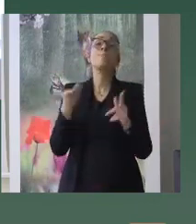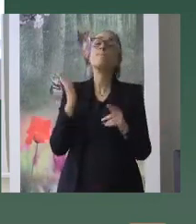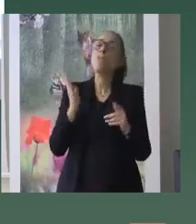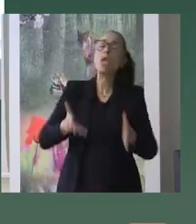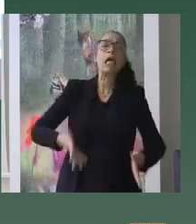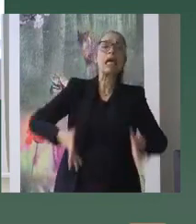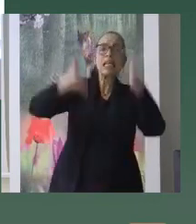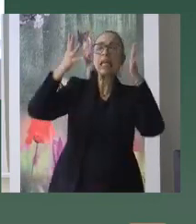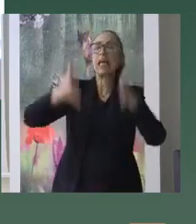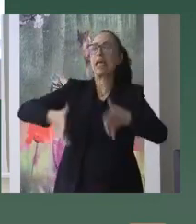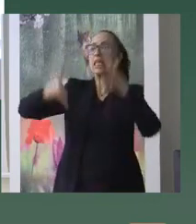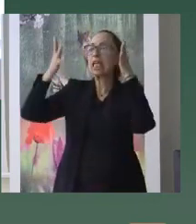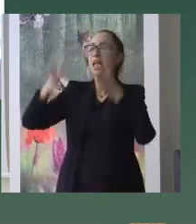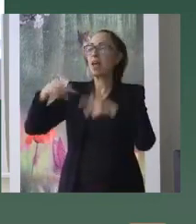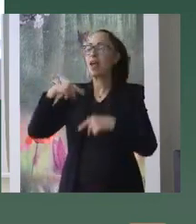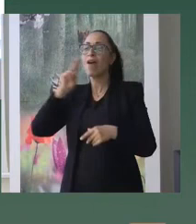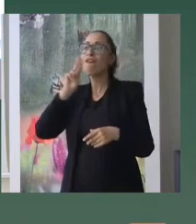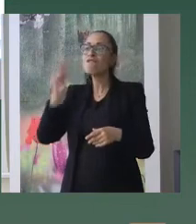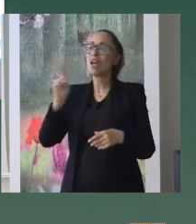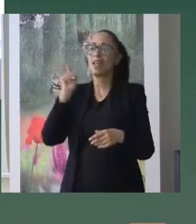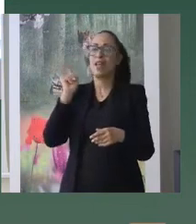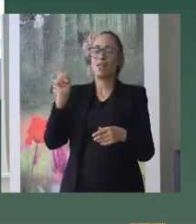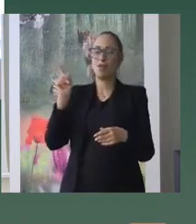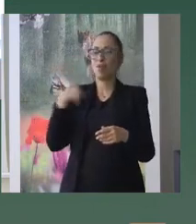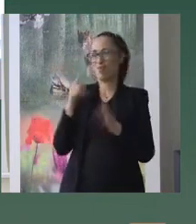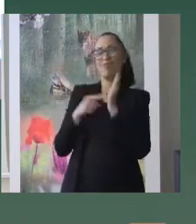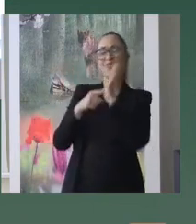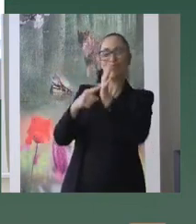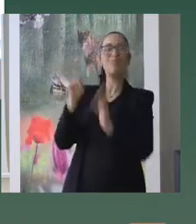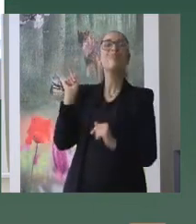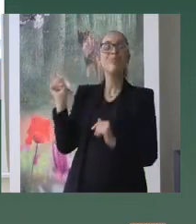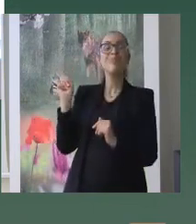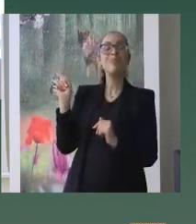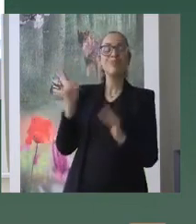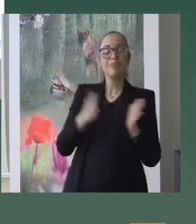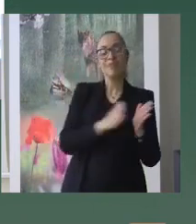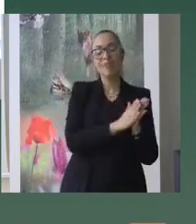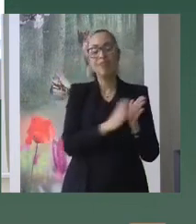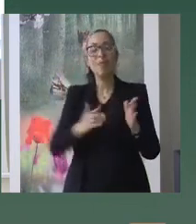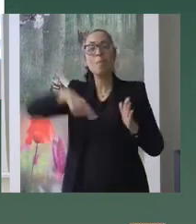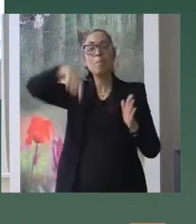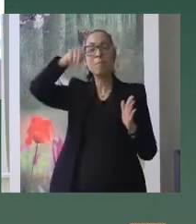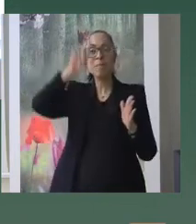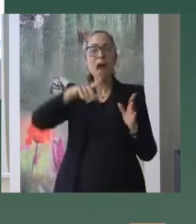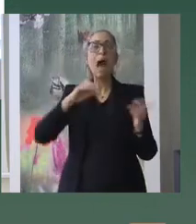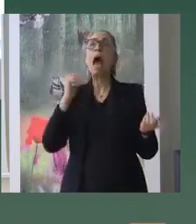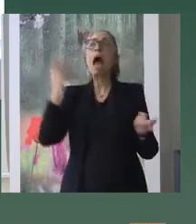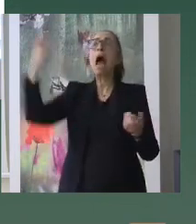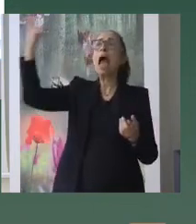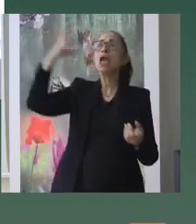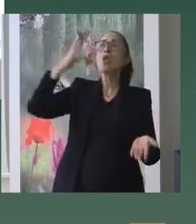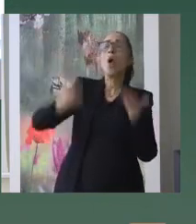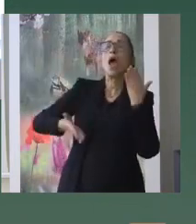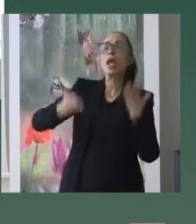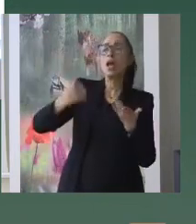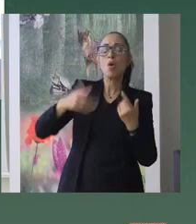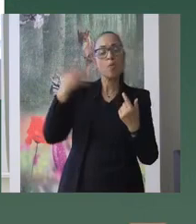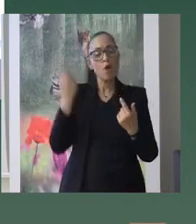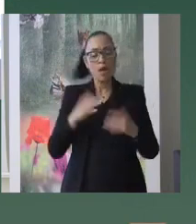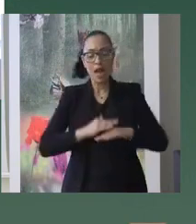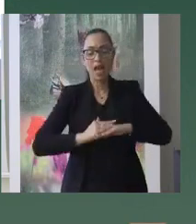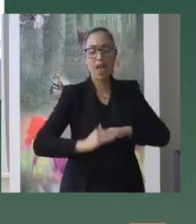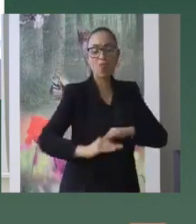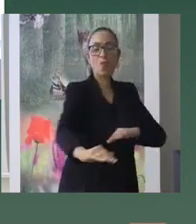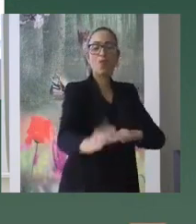Μπορεί τα κτίρια να δημιουργούν αυτό το φαινόμενο που σας έδειξα πριν, αυτό που είναι εδώ. Κατά τη διάρκεια της ημέρας, ανάλογα με τον προσανατολισμό του ήλιου, μπορεί να δημιουργούν δροσισμό στο